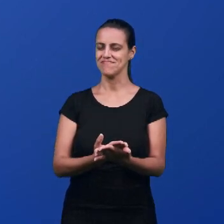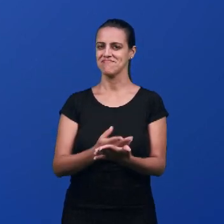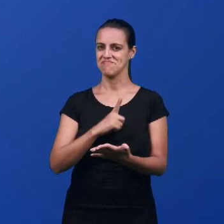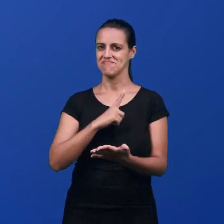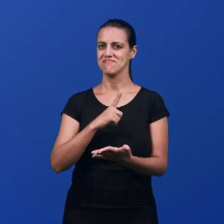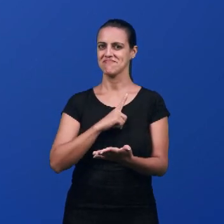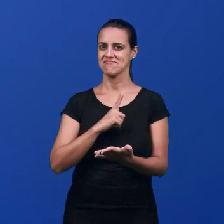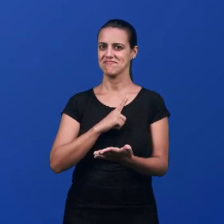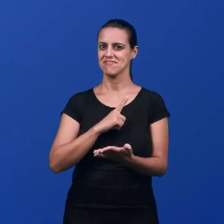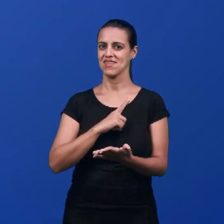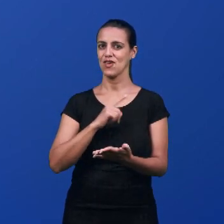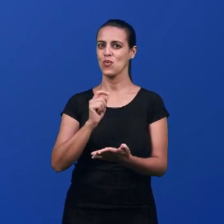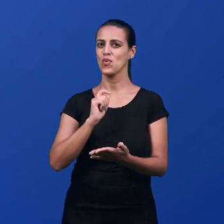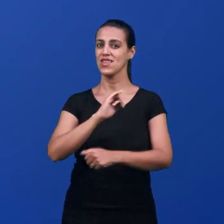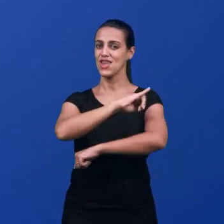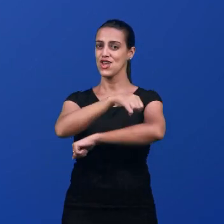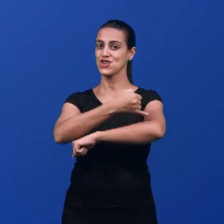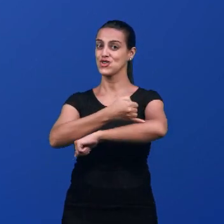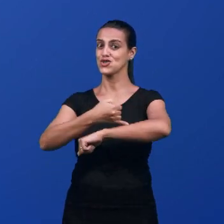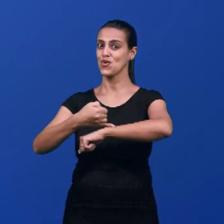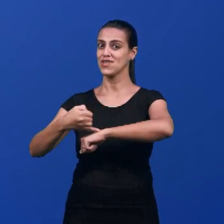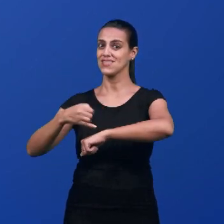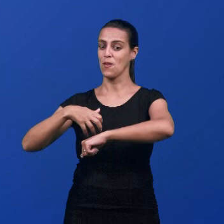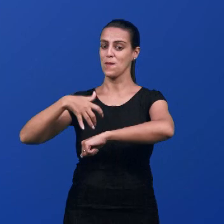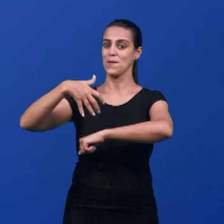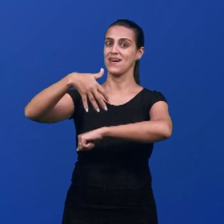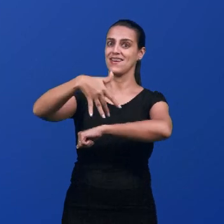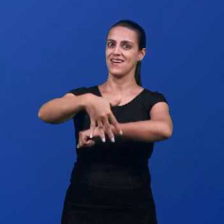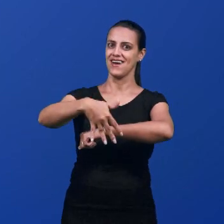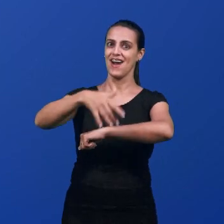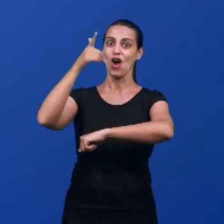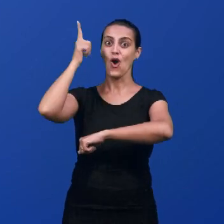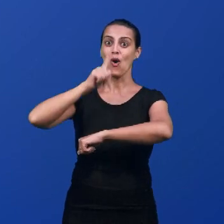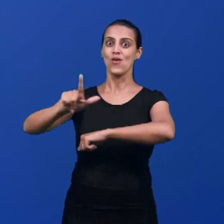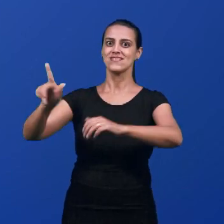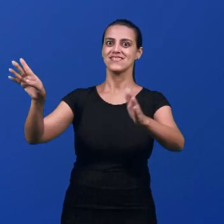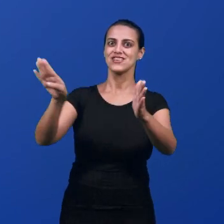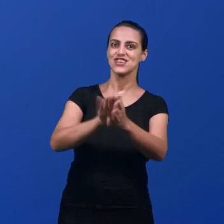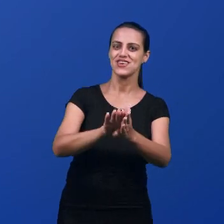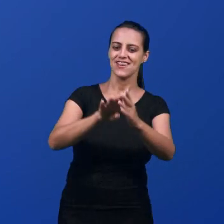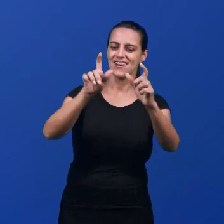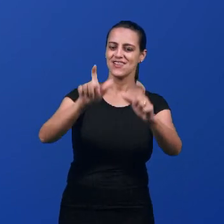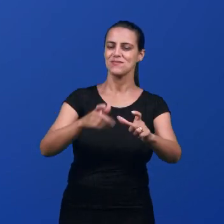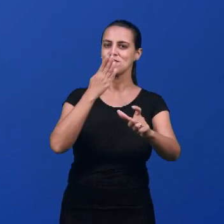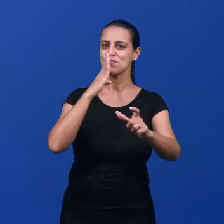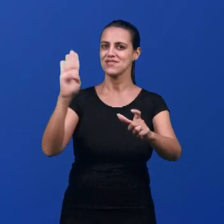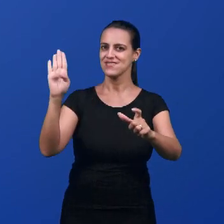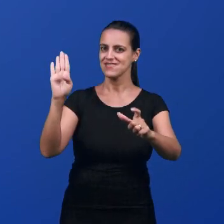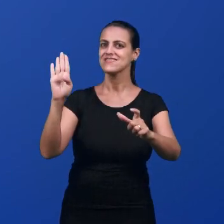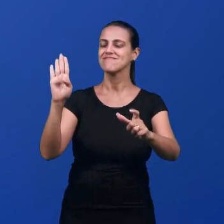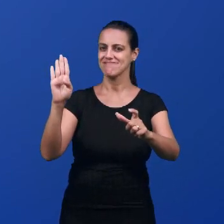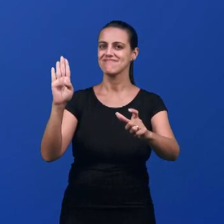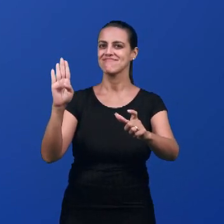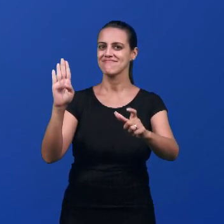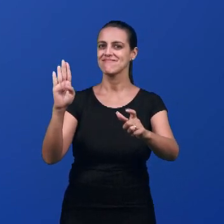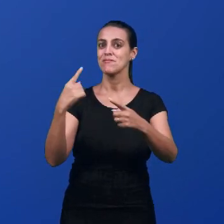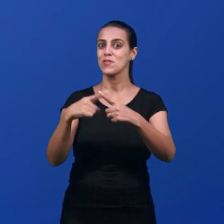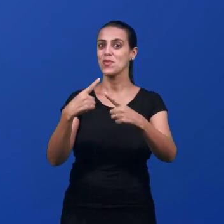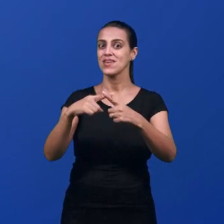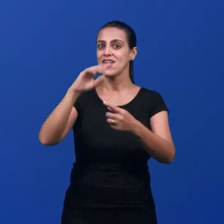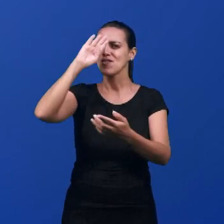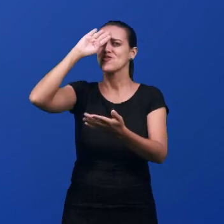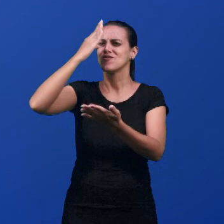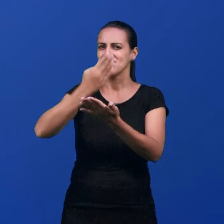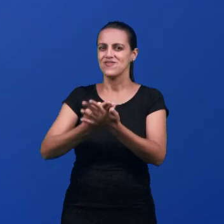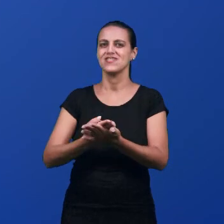ils ont passé le Jourdain et ont conquis la terre promise. Donc, le verset parle à propos de la